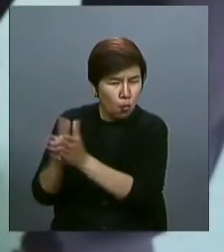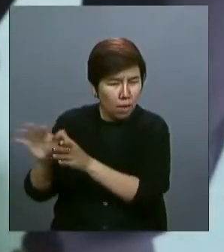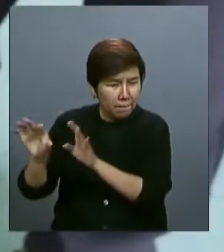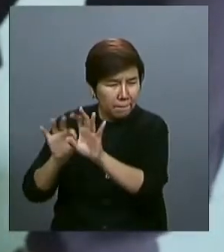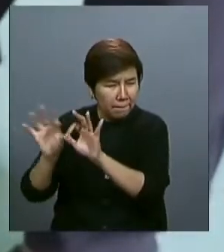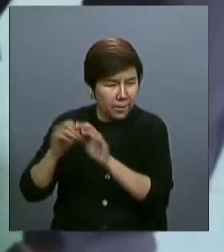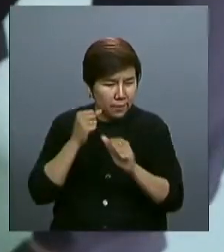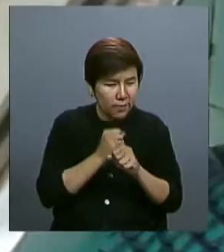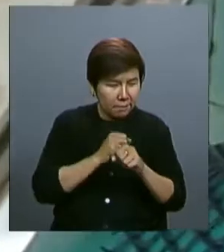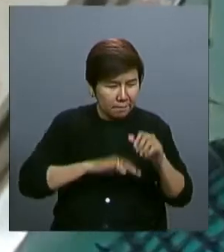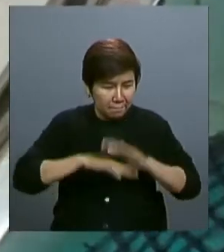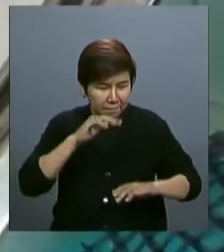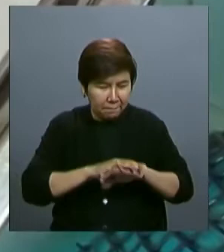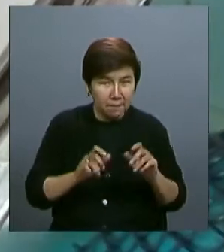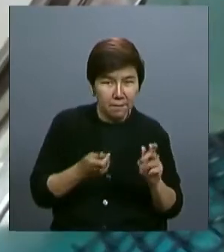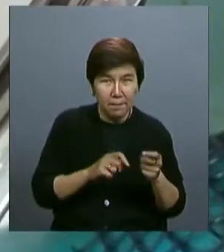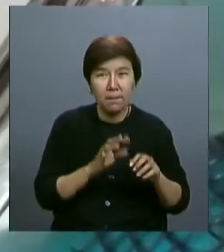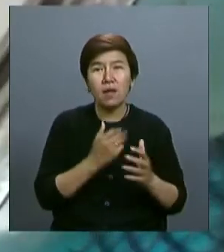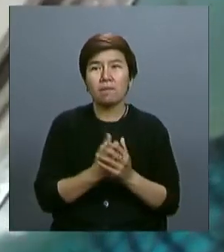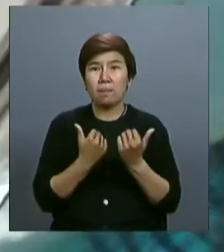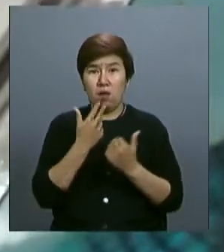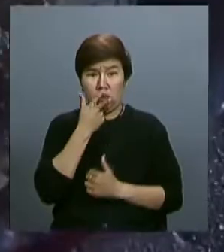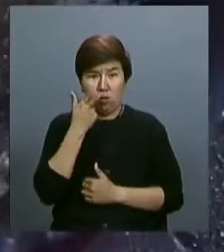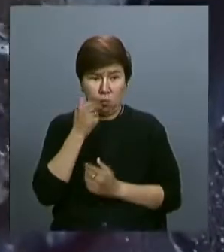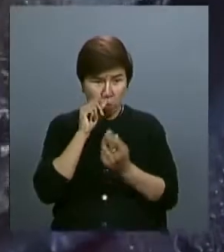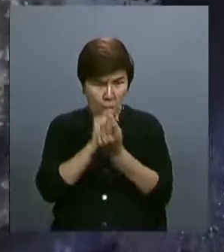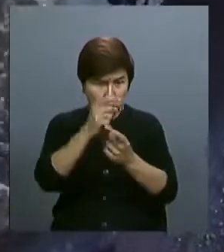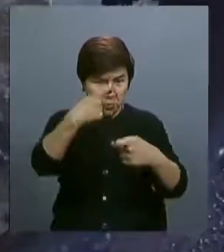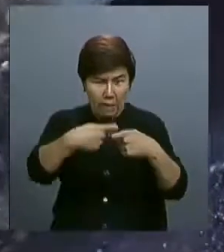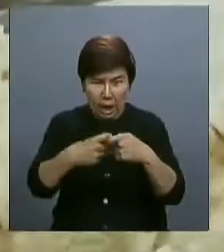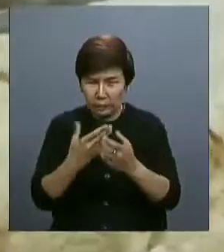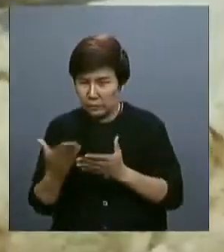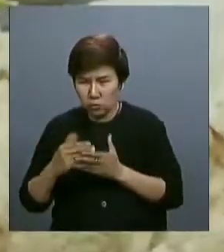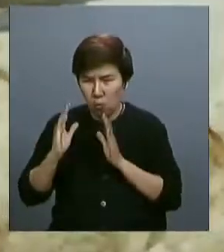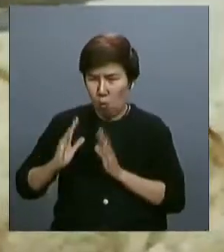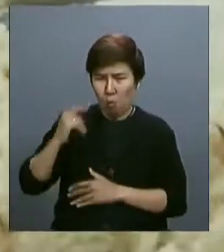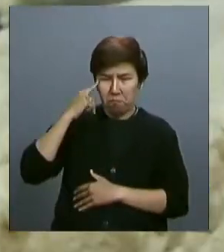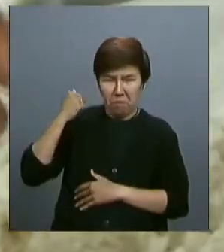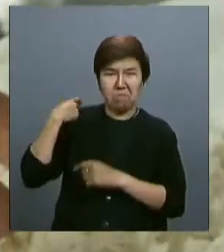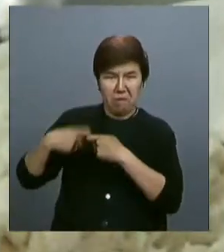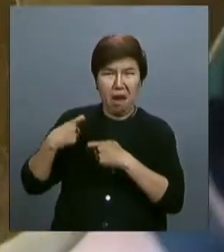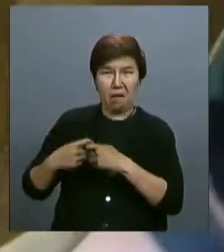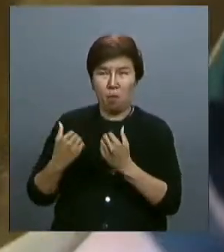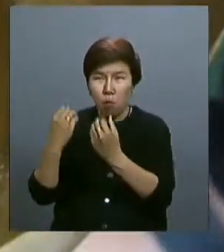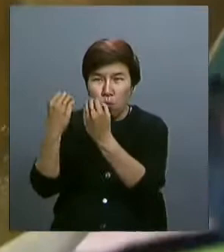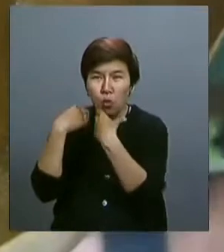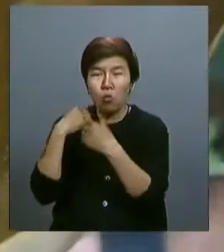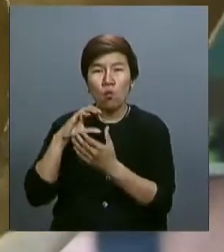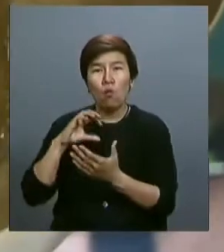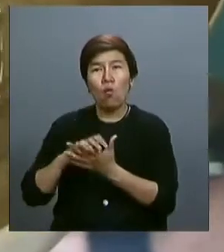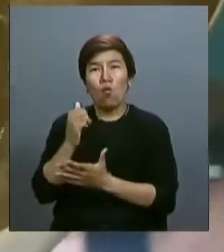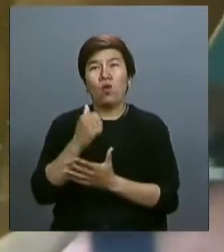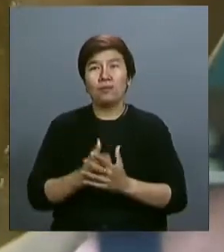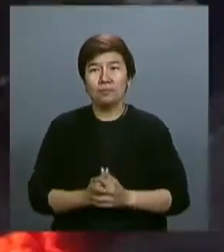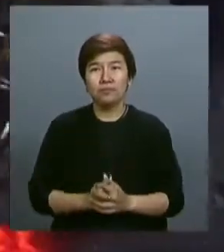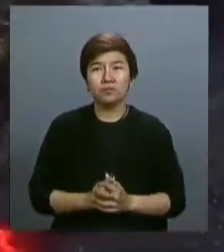ราบดีว่าปัจจุบันขนมพื้นบ้านเหล่านี้ค่อนข้างจะหาซื้อทำได้ยาก วันนี้มีต้มมีขนมเจาะหูแล้วก็มี